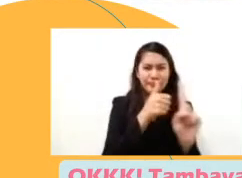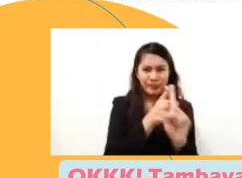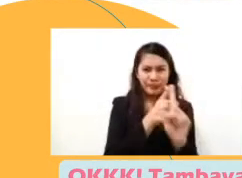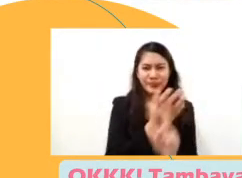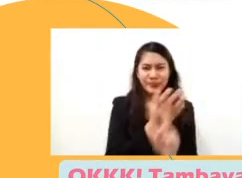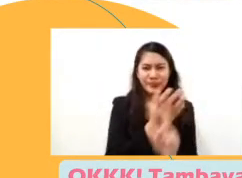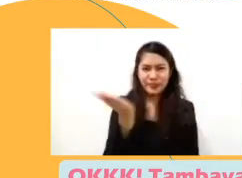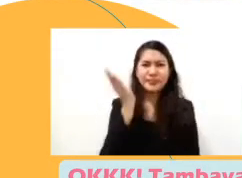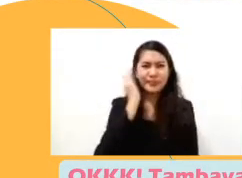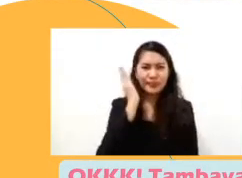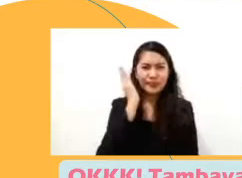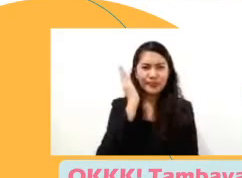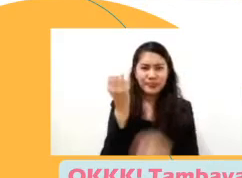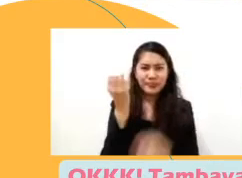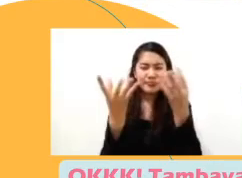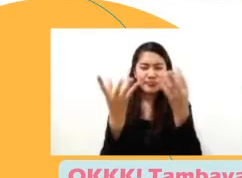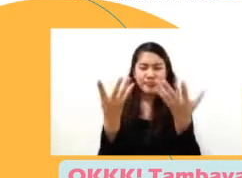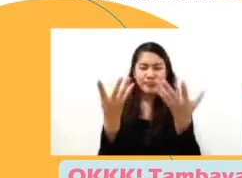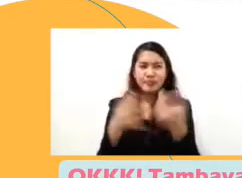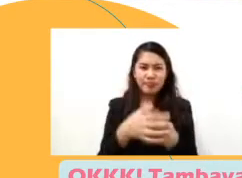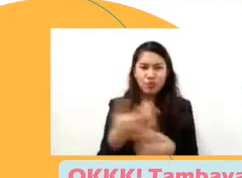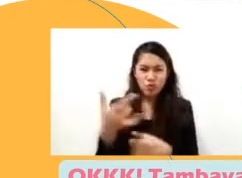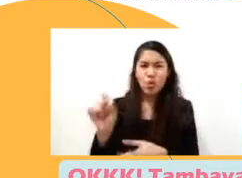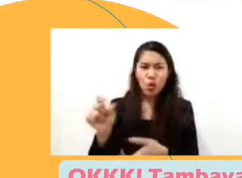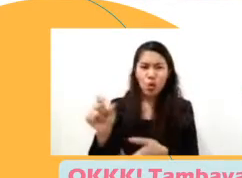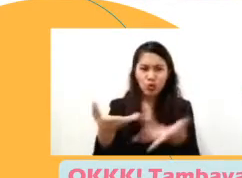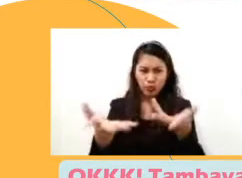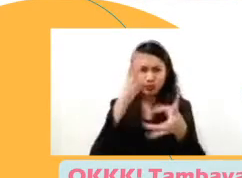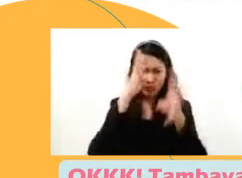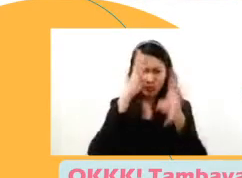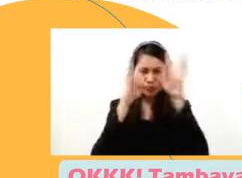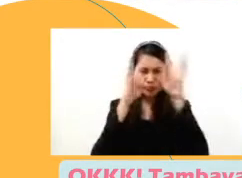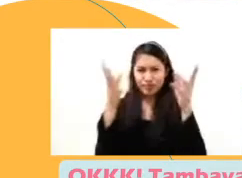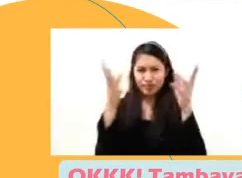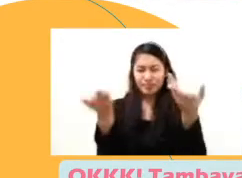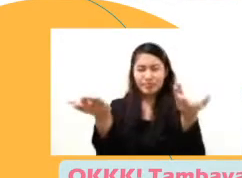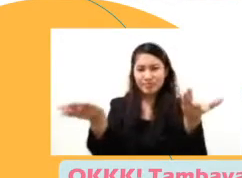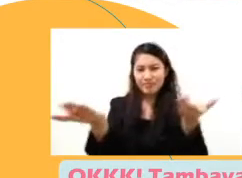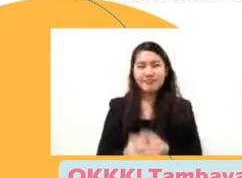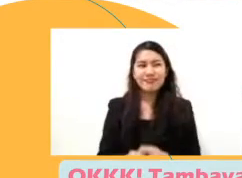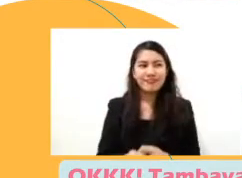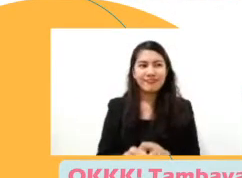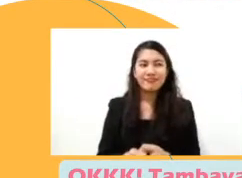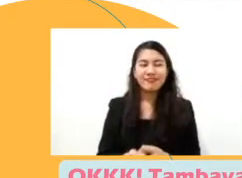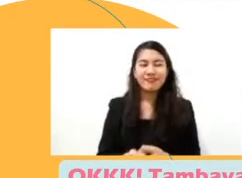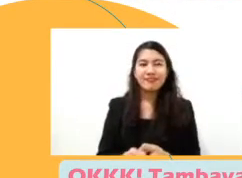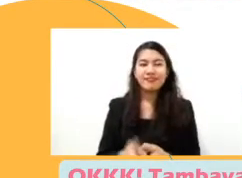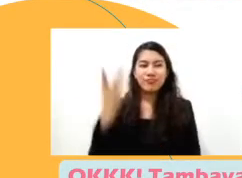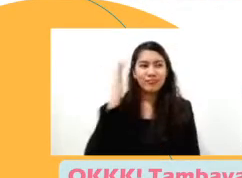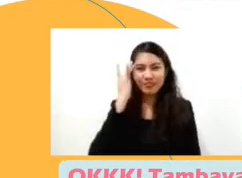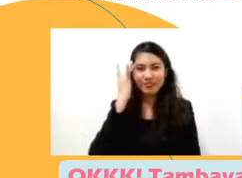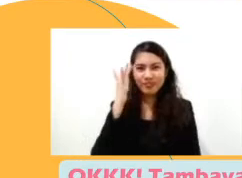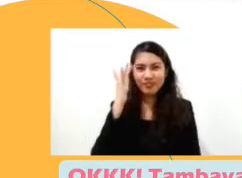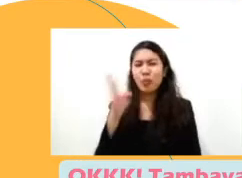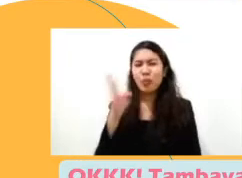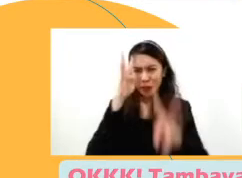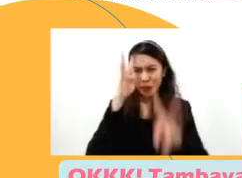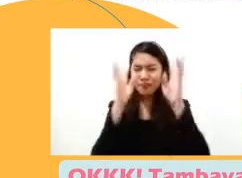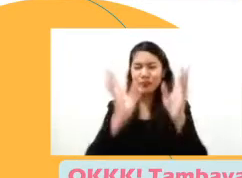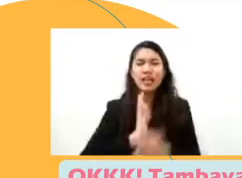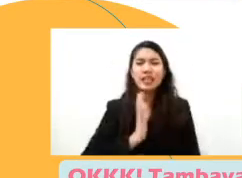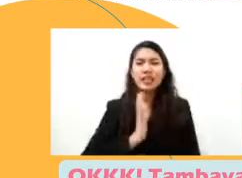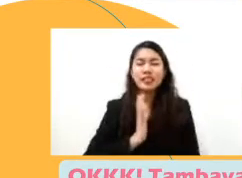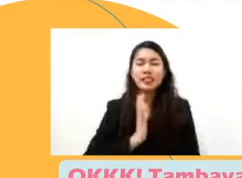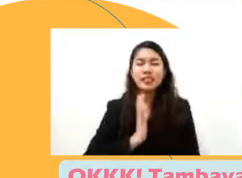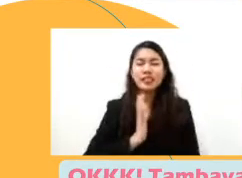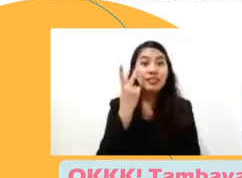alam dahil go. Creative ang mga kabataan ngayon. Nakakaloka. Yon. Ang bongga nga ng mga submissions